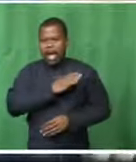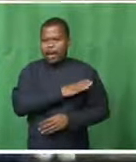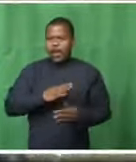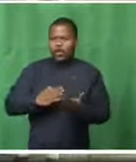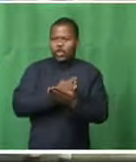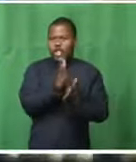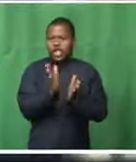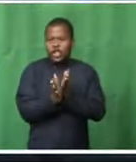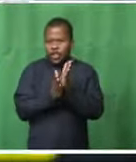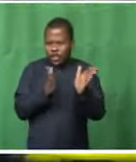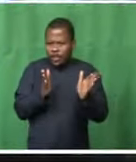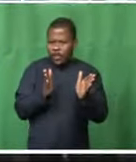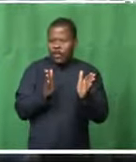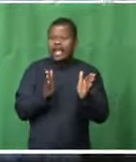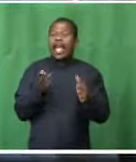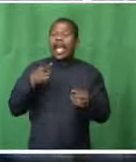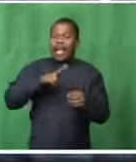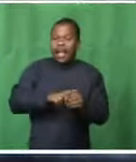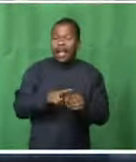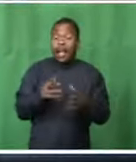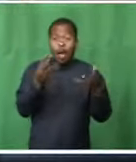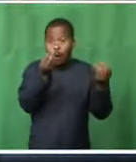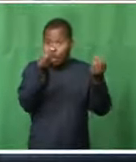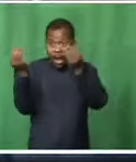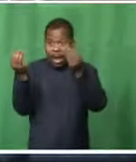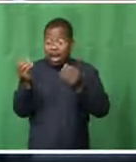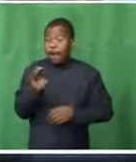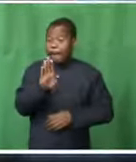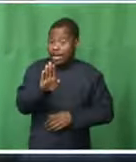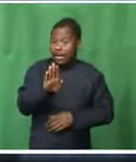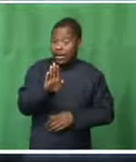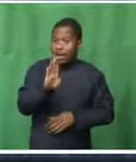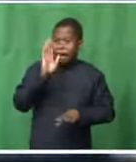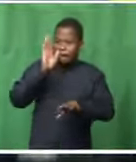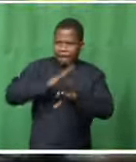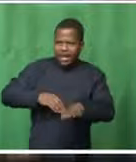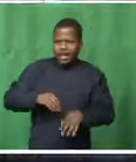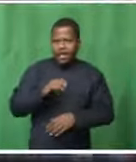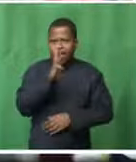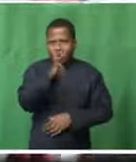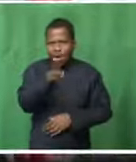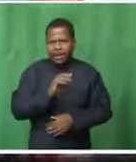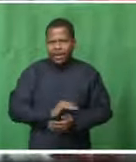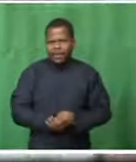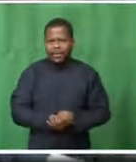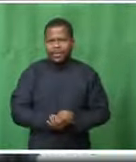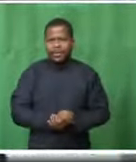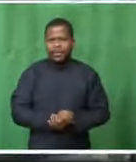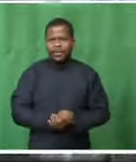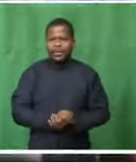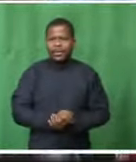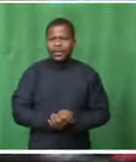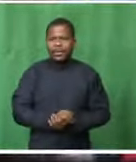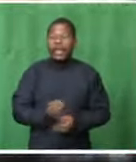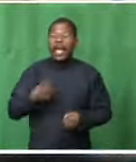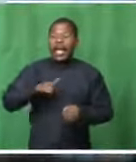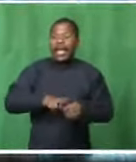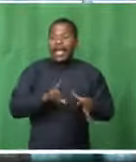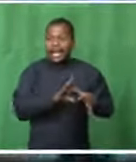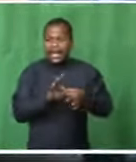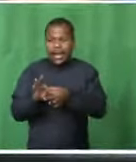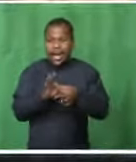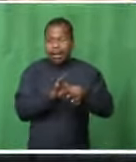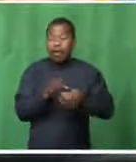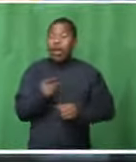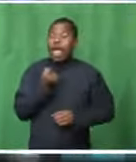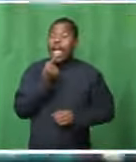kudlala licembu lakhe utawumiswa ukubukela icembu lakhe enkundleni pheceleti banning supporters at the stadiums. I-Premier League ithi lokhu